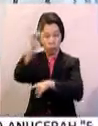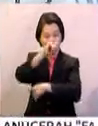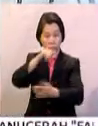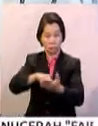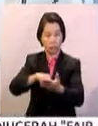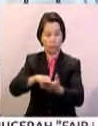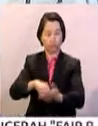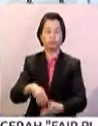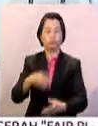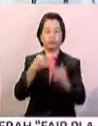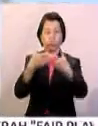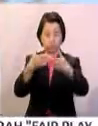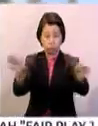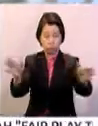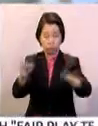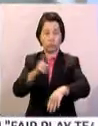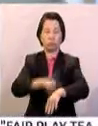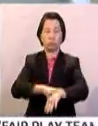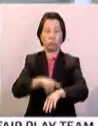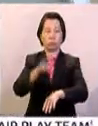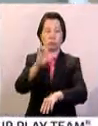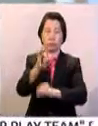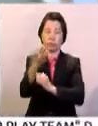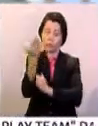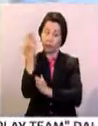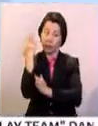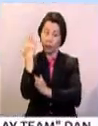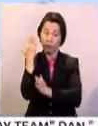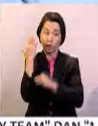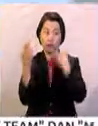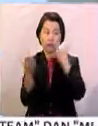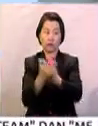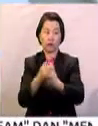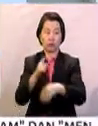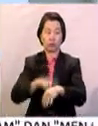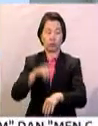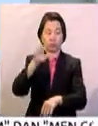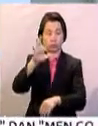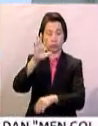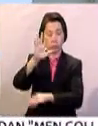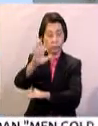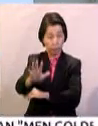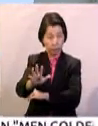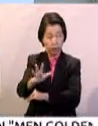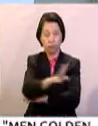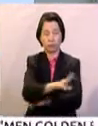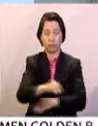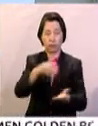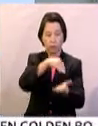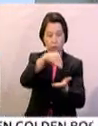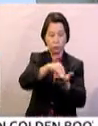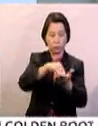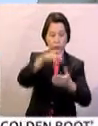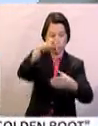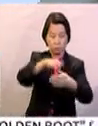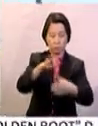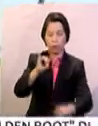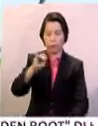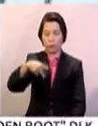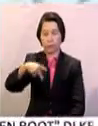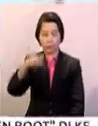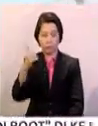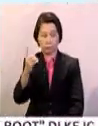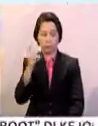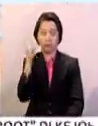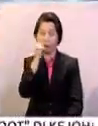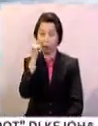Pusat pengundian awal telah dibuka bermula pukul 8 pagi sehingga jam 5 petang. Manakala pusat pengundi di IPD Kajang,